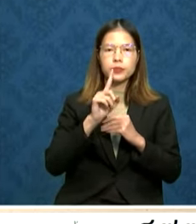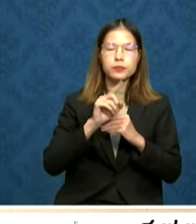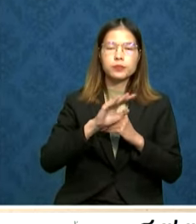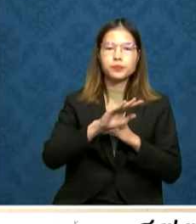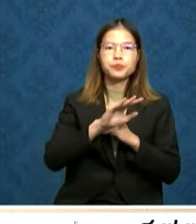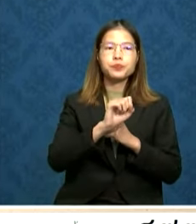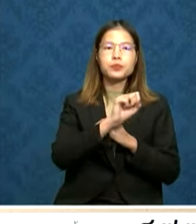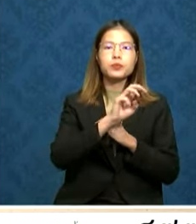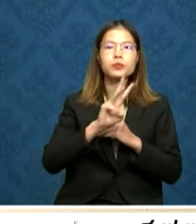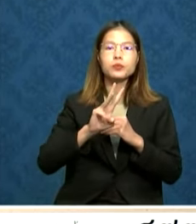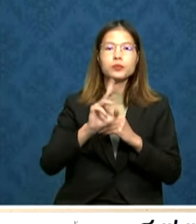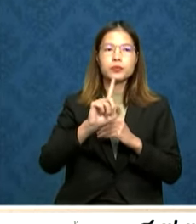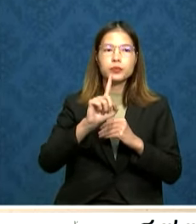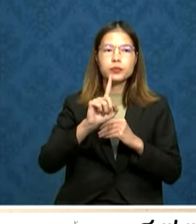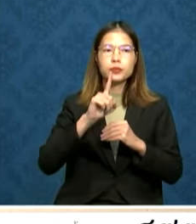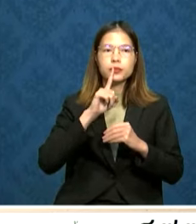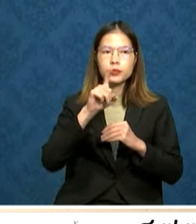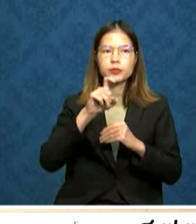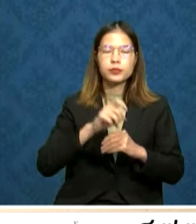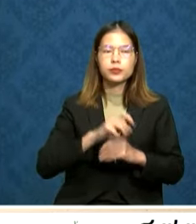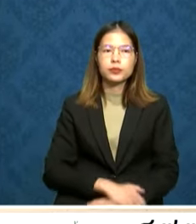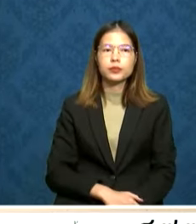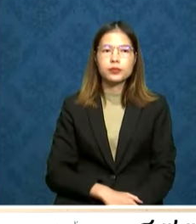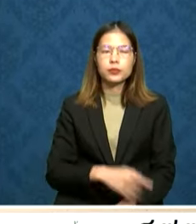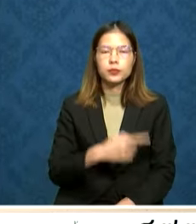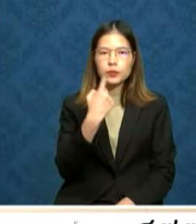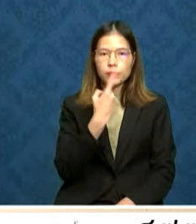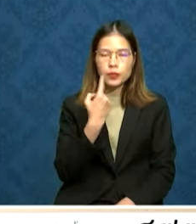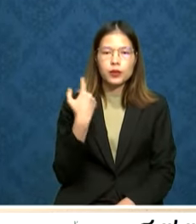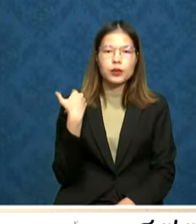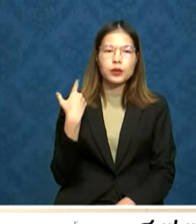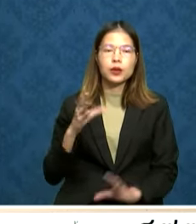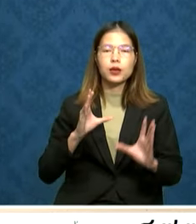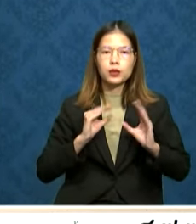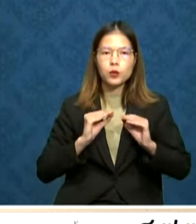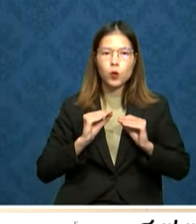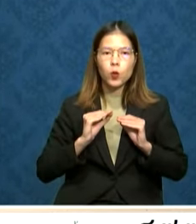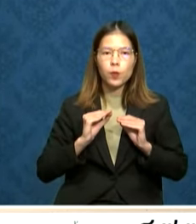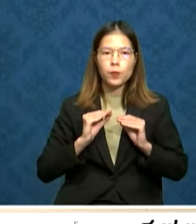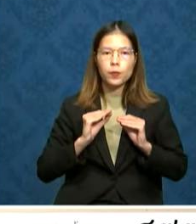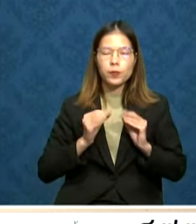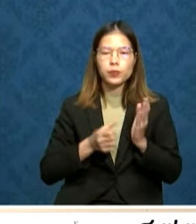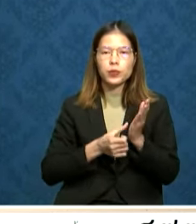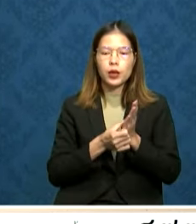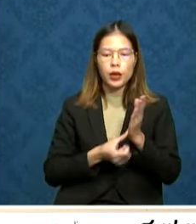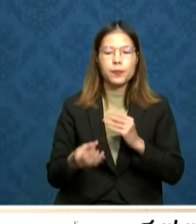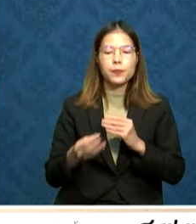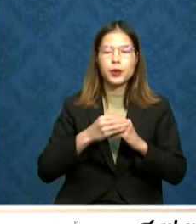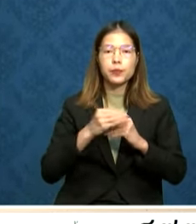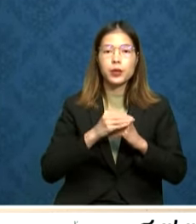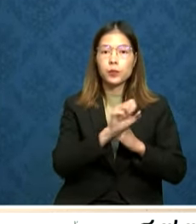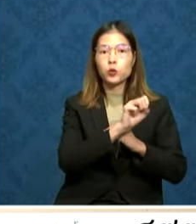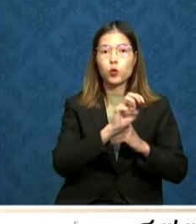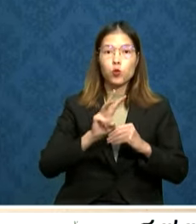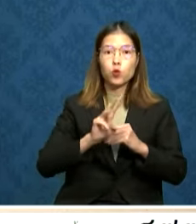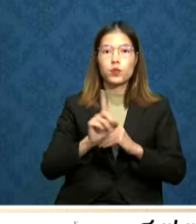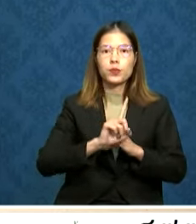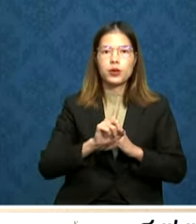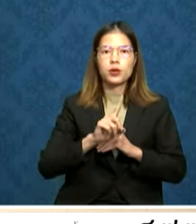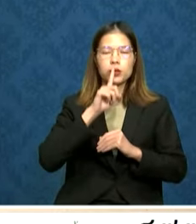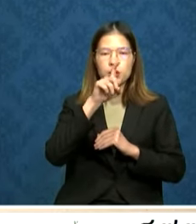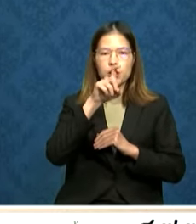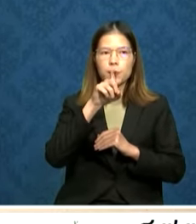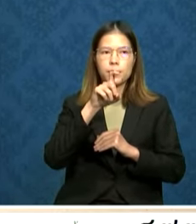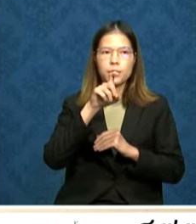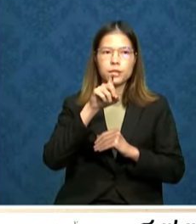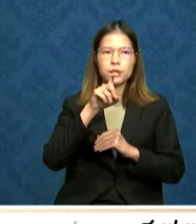ุธิษภาหรอไม่นะครับจะเห็นชอบด้วยกับการแก้ไขเพิมเติมของวุธิษภาหรอไม่นะครั